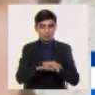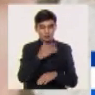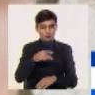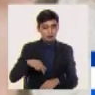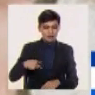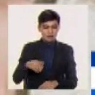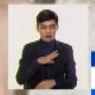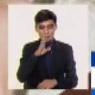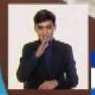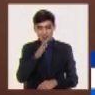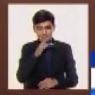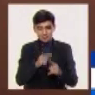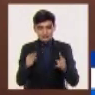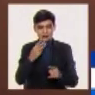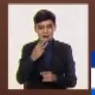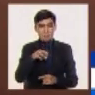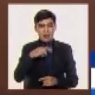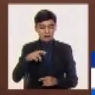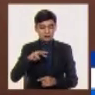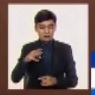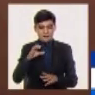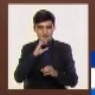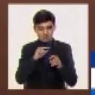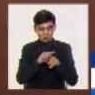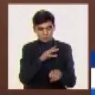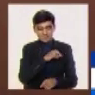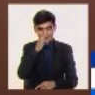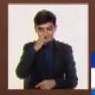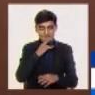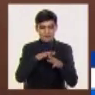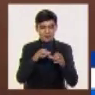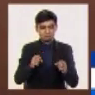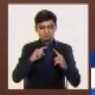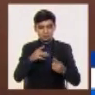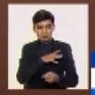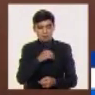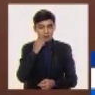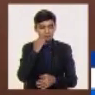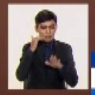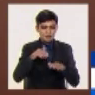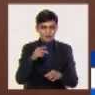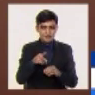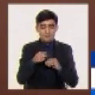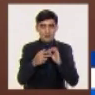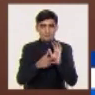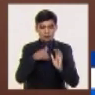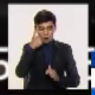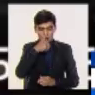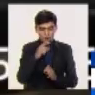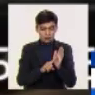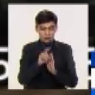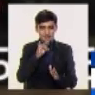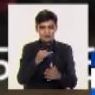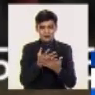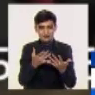5 лет было зачислено более 3 миллиардов тенге. По запросу казахстанских властей Иртаева задержали в Москве в начале 2018 года. Некоторое время